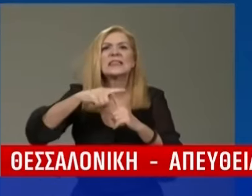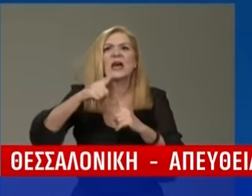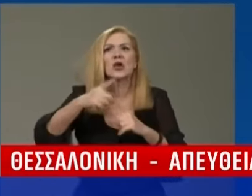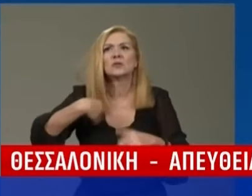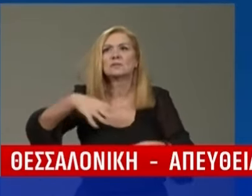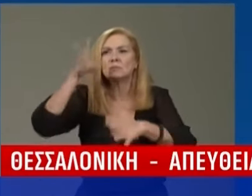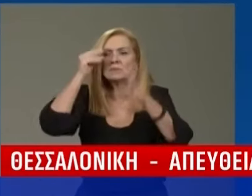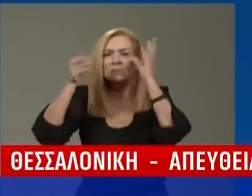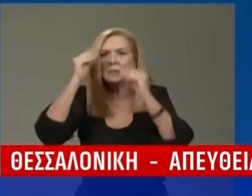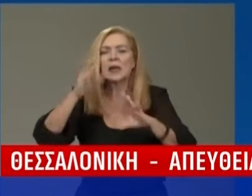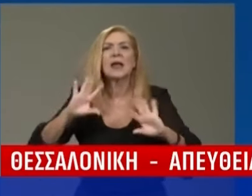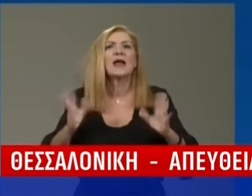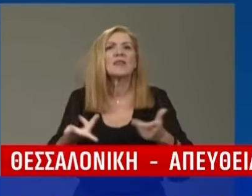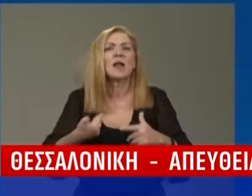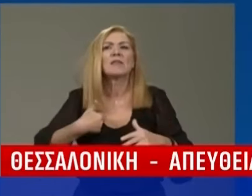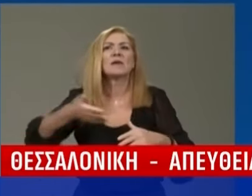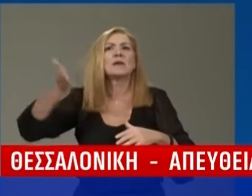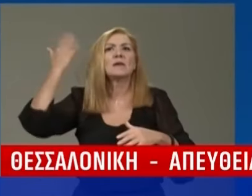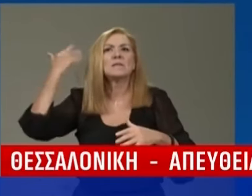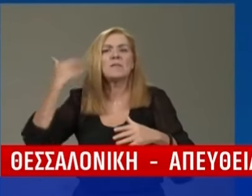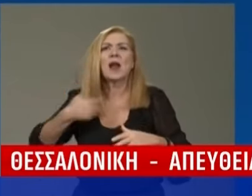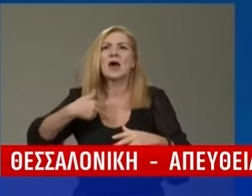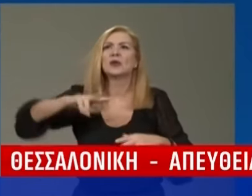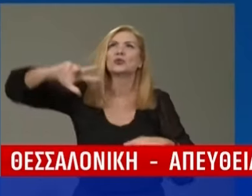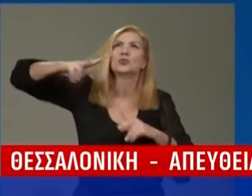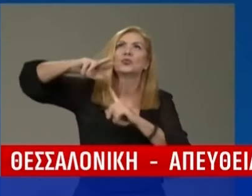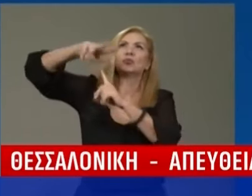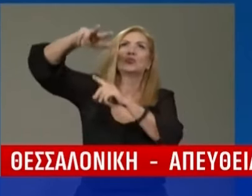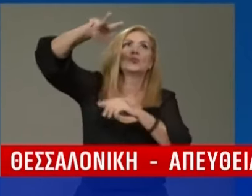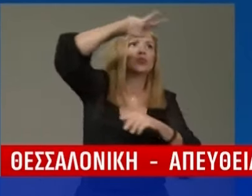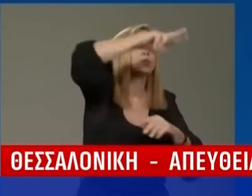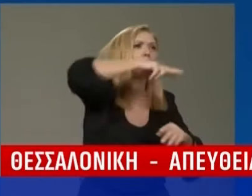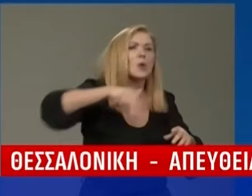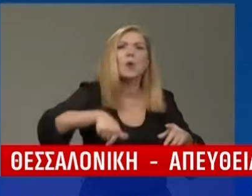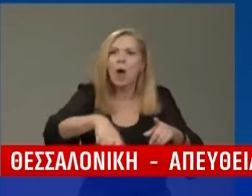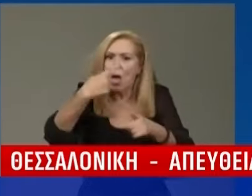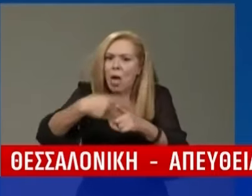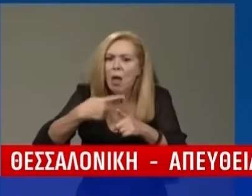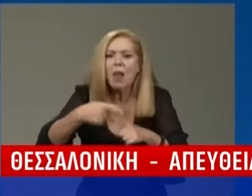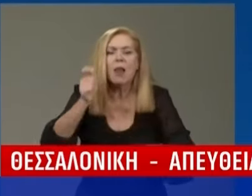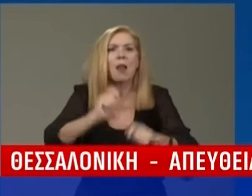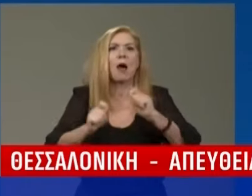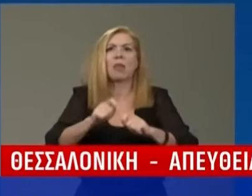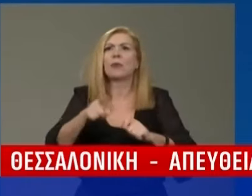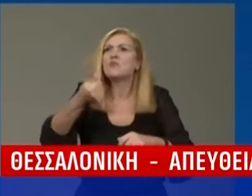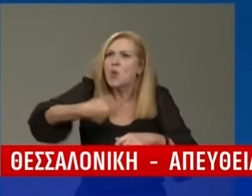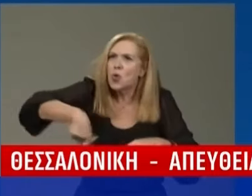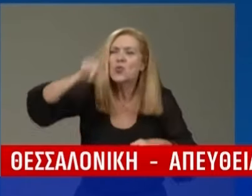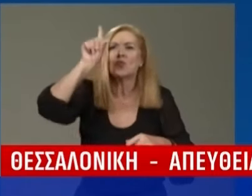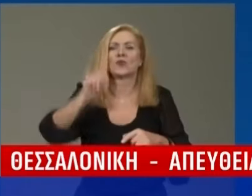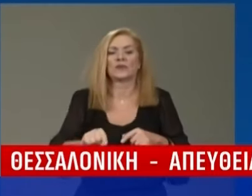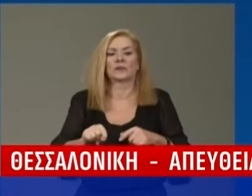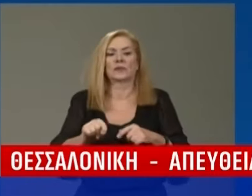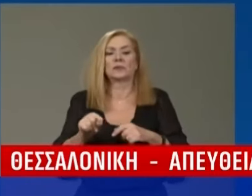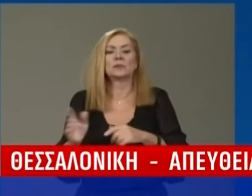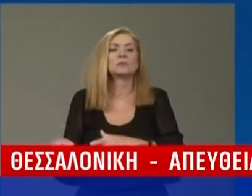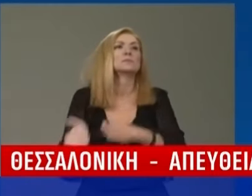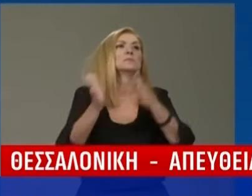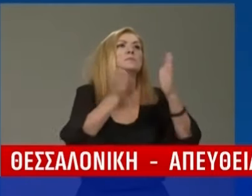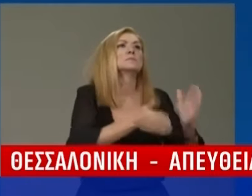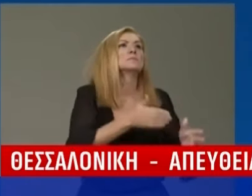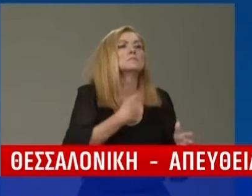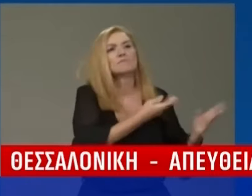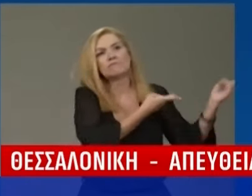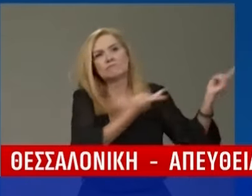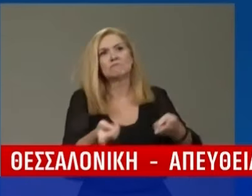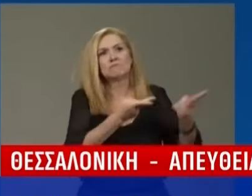να εξοπλίζουμε τις παλιές μας φρεγάτες με αντιντρόουν συστήματα τα οποία είναι ελληνικής κατασκευής, τα οποία μας στοιχίζονται πολύ πιο φτηνά από αντίστοιχα συστήματα τα οποία έχουμε